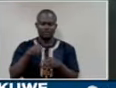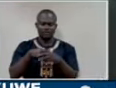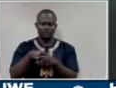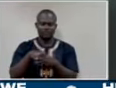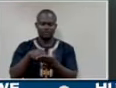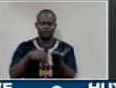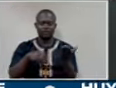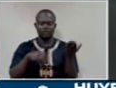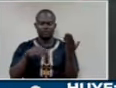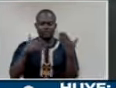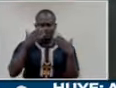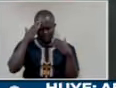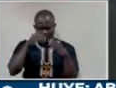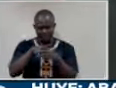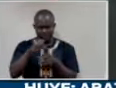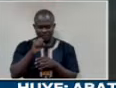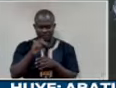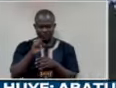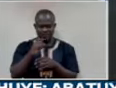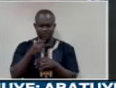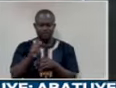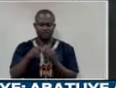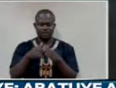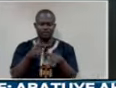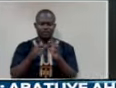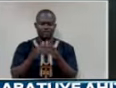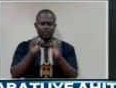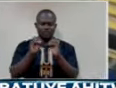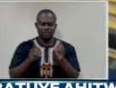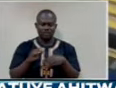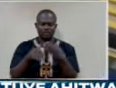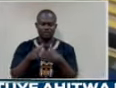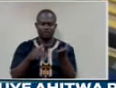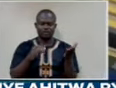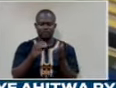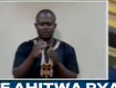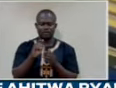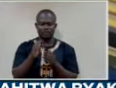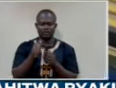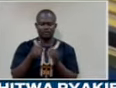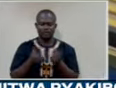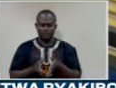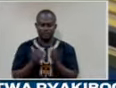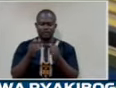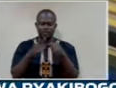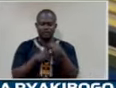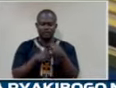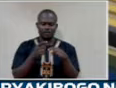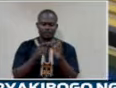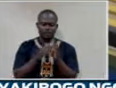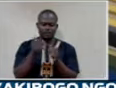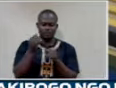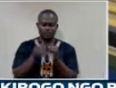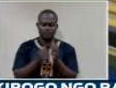Barcelone ibazwe Dakar muri Senegal ndetse nafite icyicaro gikuru mu gihugu cya Qatar avuka mu bana 6 akaba nawe